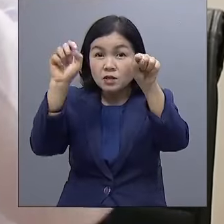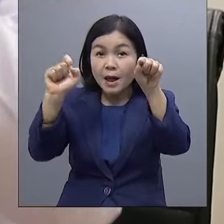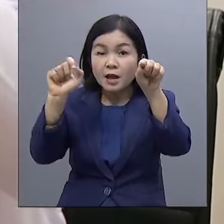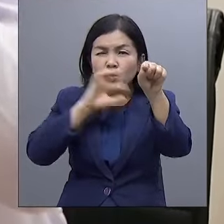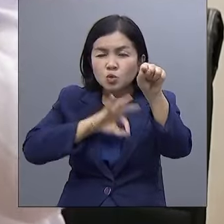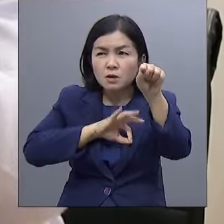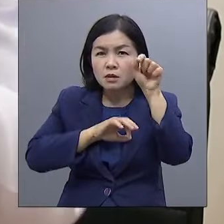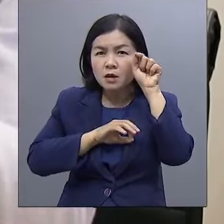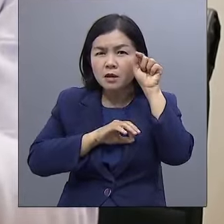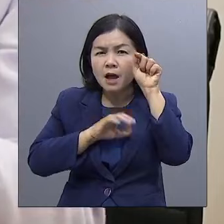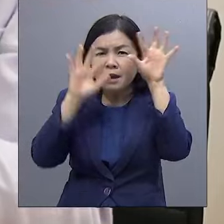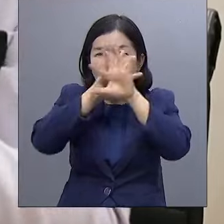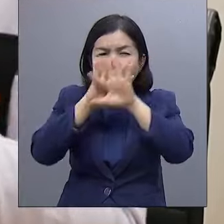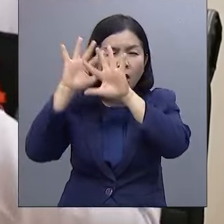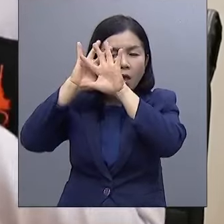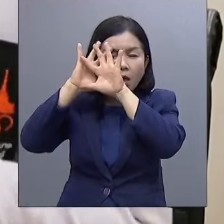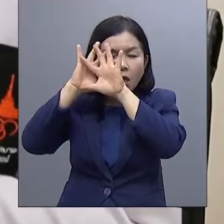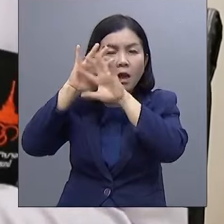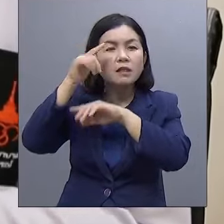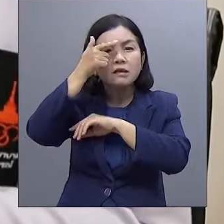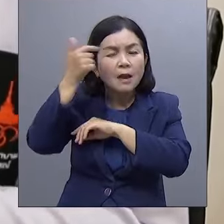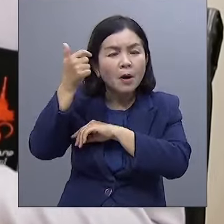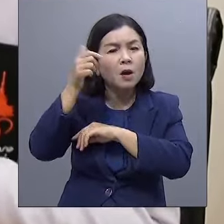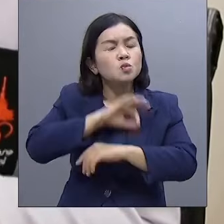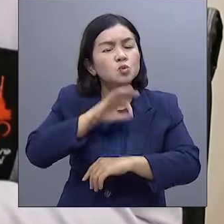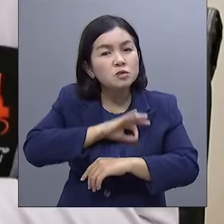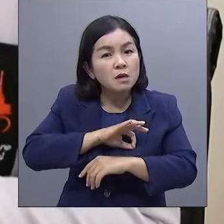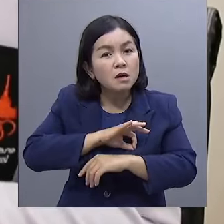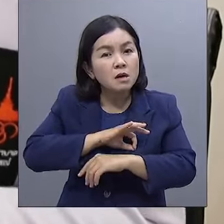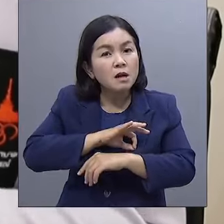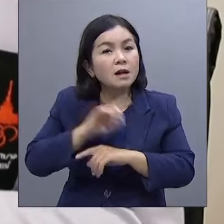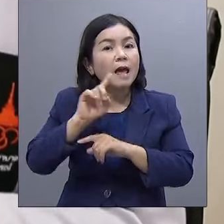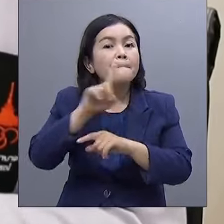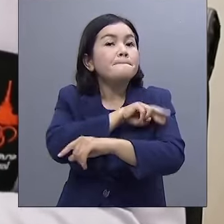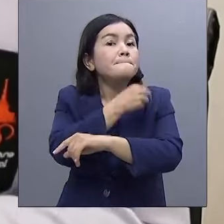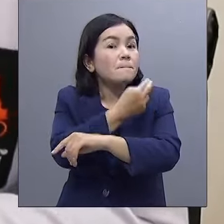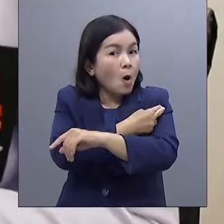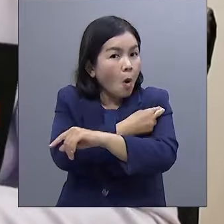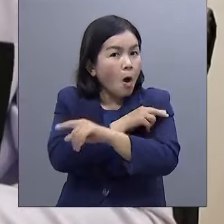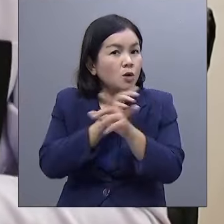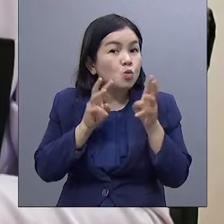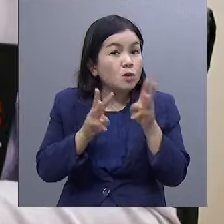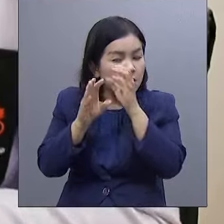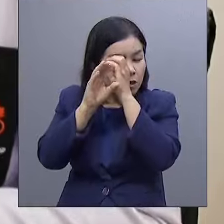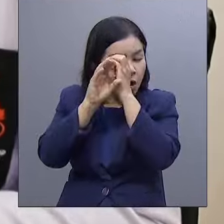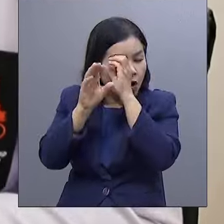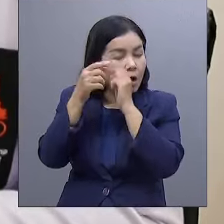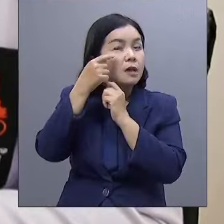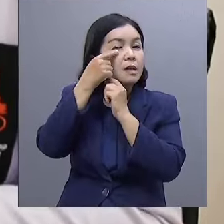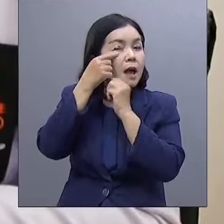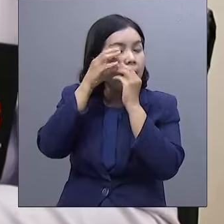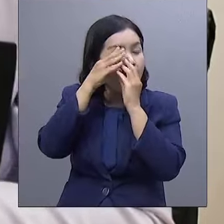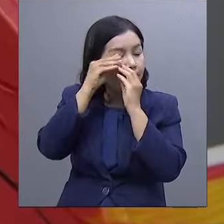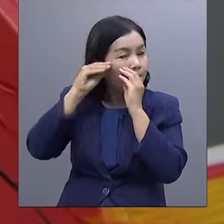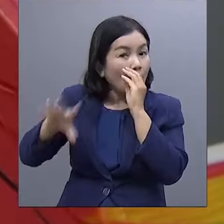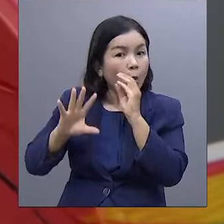หรือใยหรือตะกอนนั้นมาบังพอดีเราก็จะมีวิธีการใช้เลเซอร์ครับยิงเพื่อไปสลายตัวของตะกอนนั้นอยู่เหมือนกันนะ